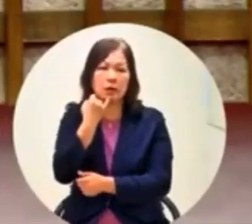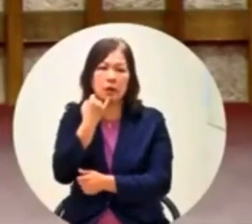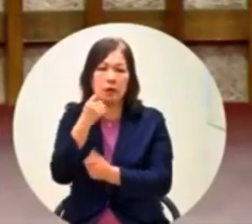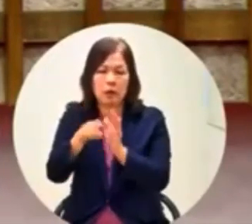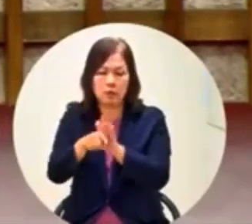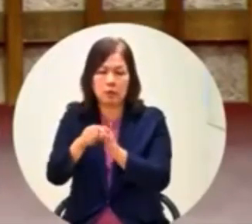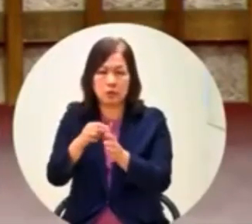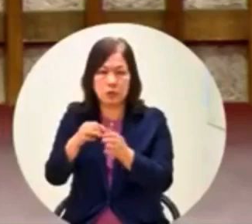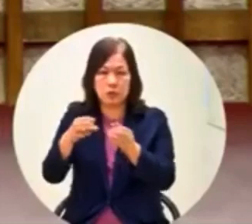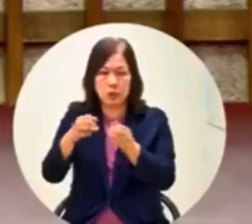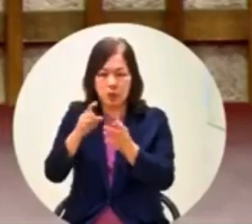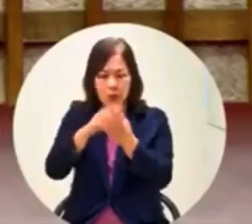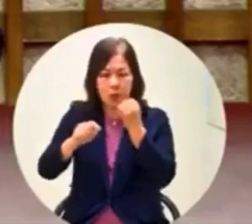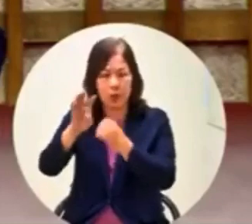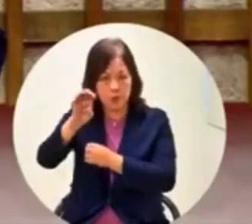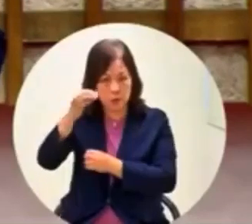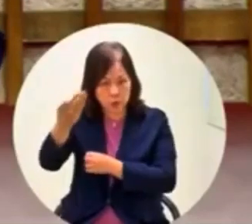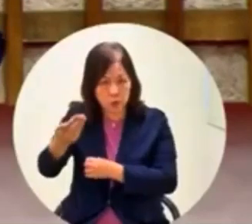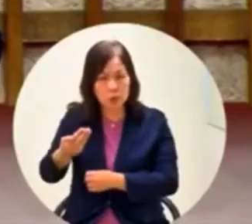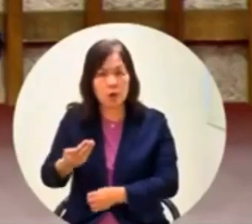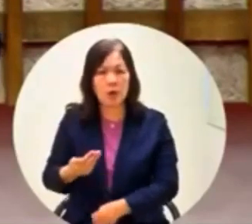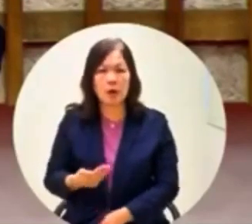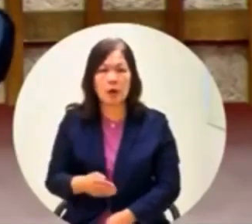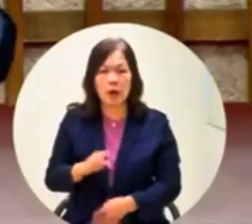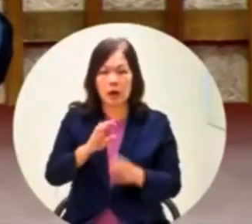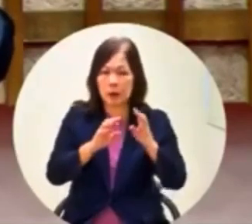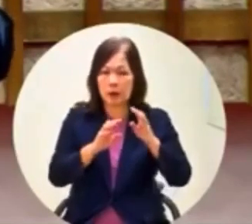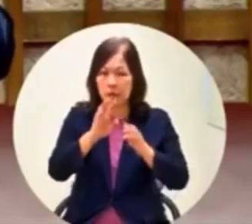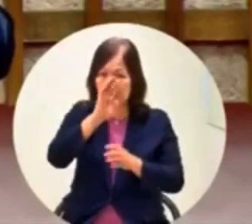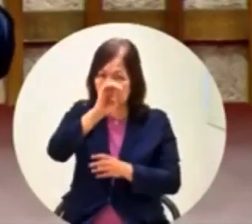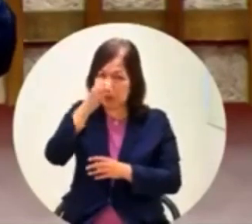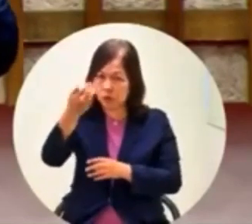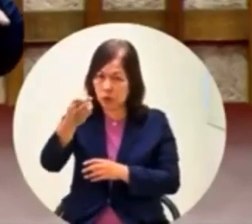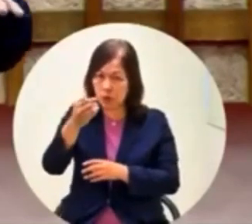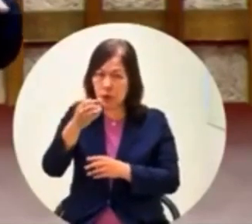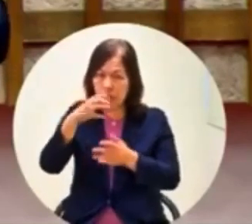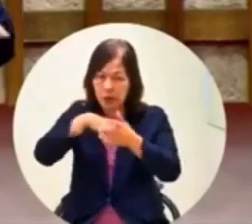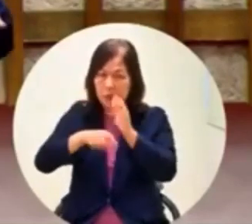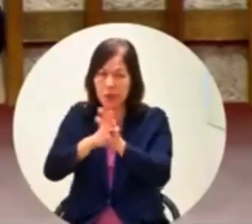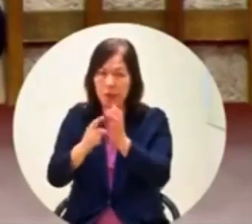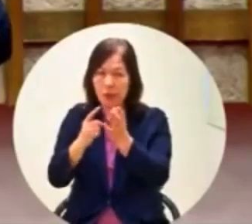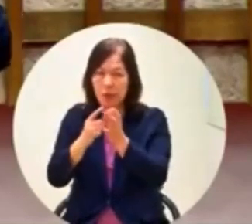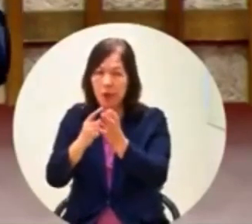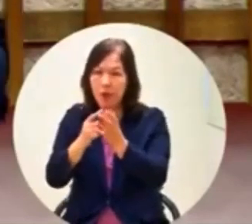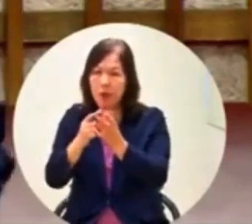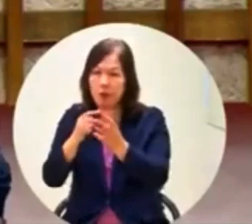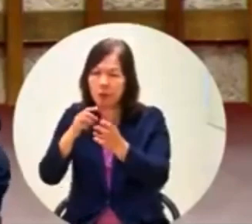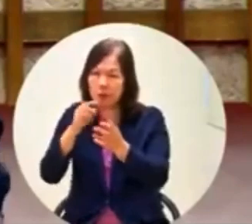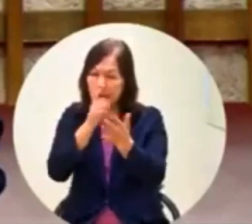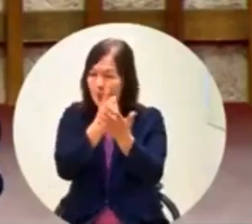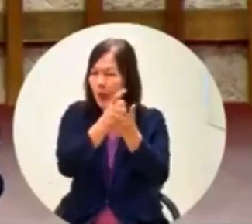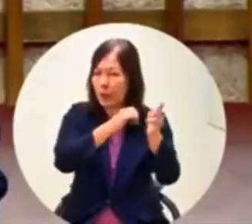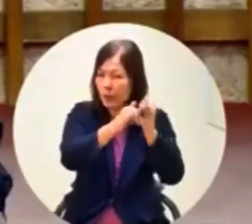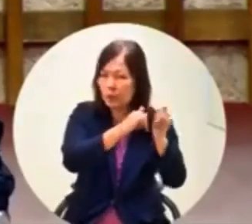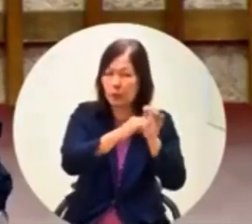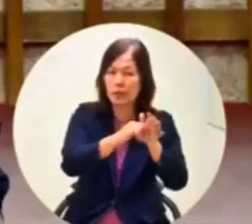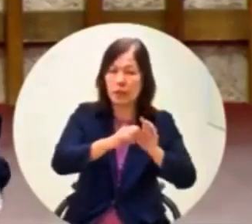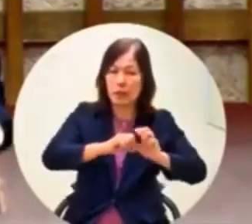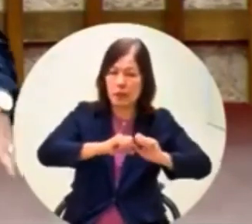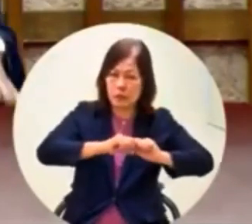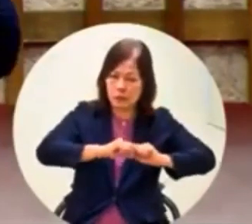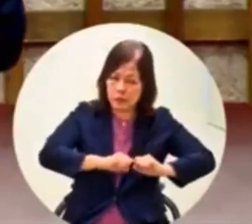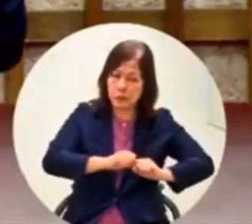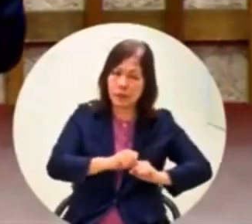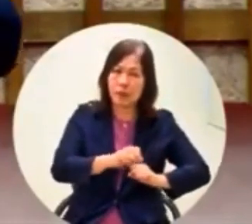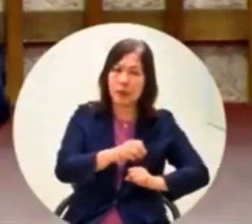的49例。而在这49例当中，我们也看到我们所有的市民的生命安全能